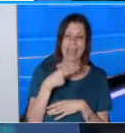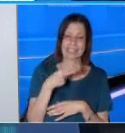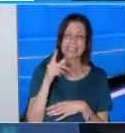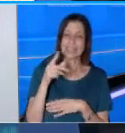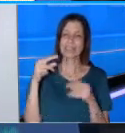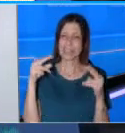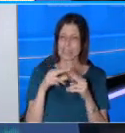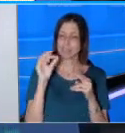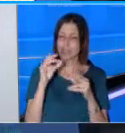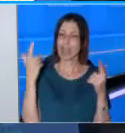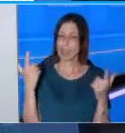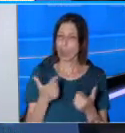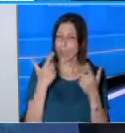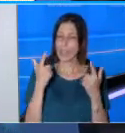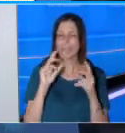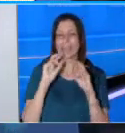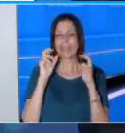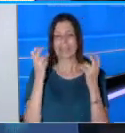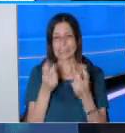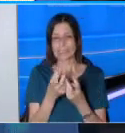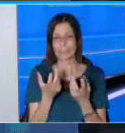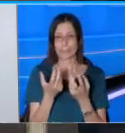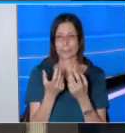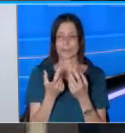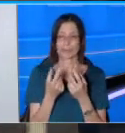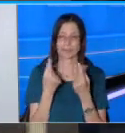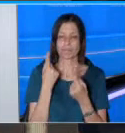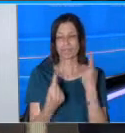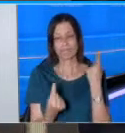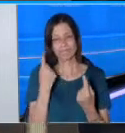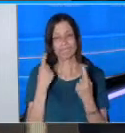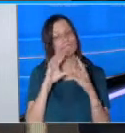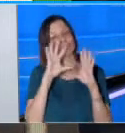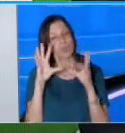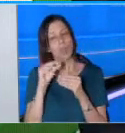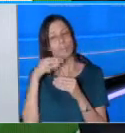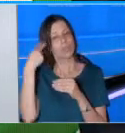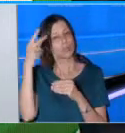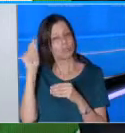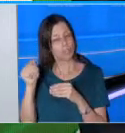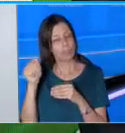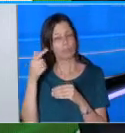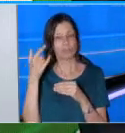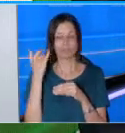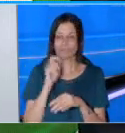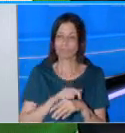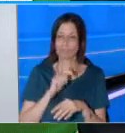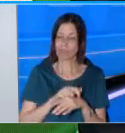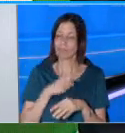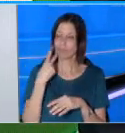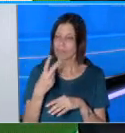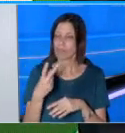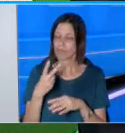מתכנסים לצורך אירועים, כנסים למיניהם, כולם יהיו שם, הגיע הזמן להפגין